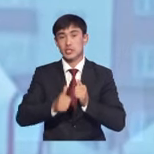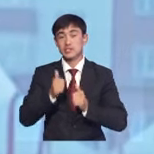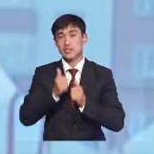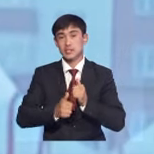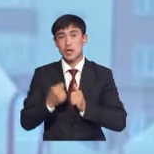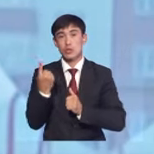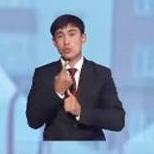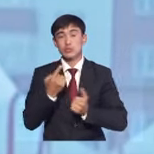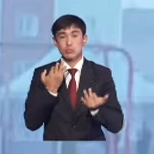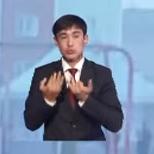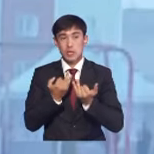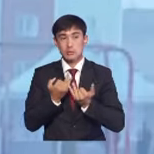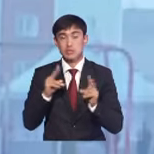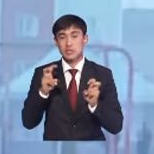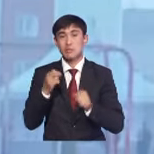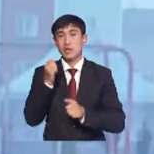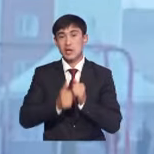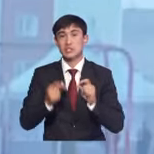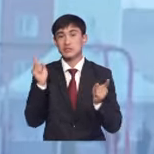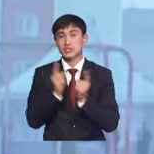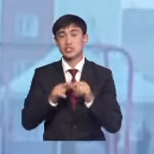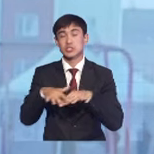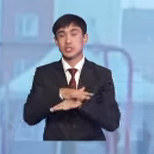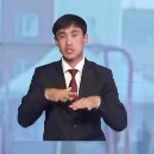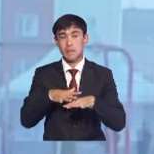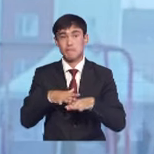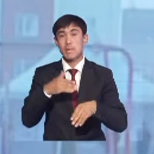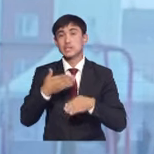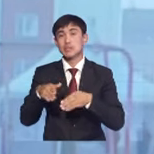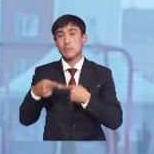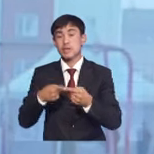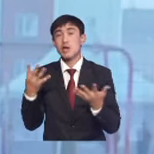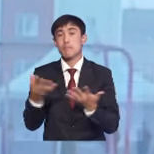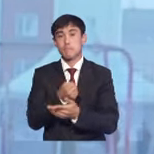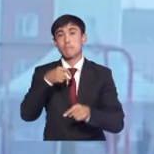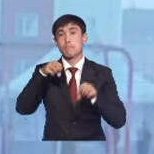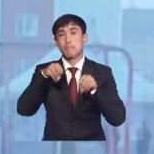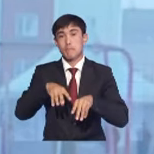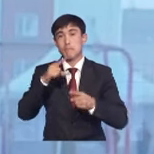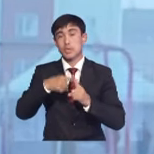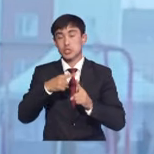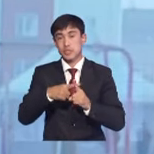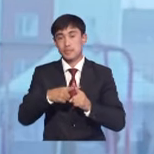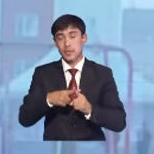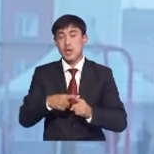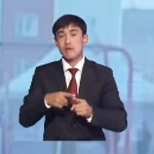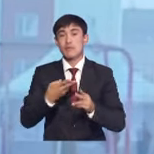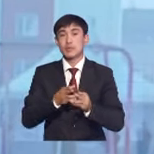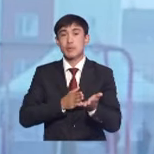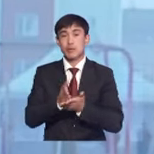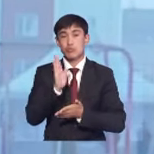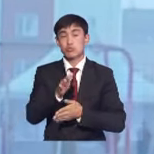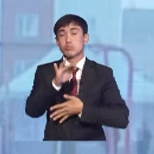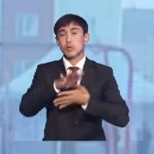становится одной из обсуждаемых тем на каждой встрече с населением, постепенно находит позитивное решение. И работа в этом направлении